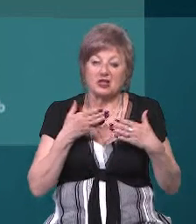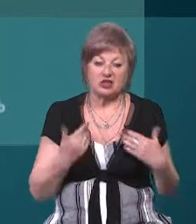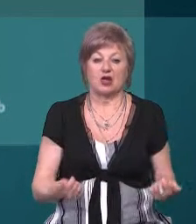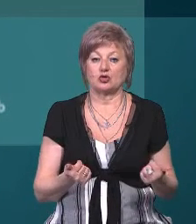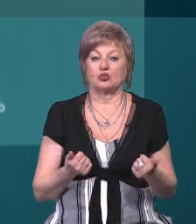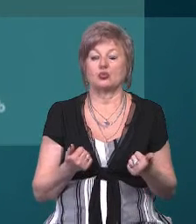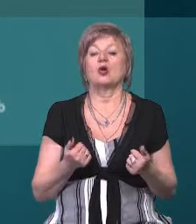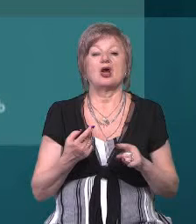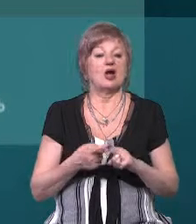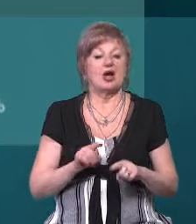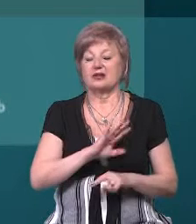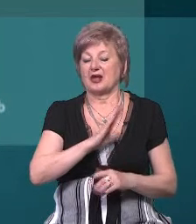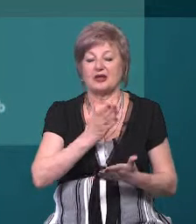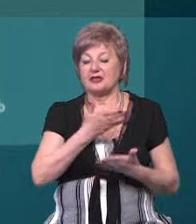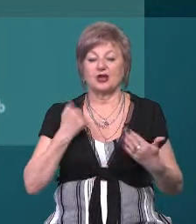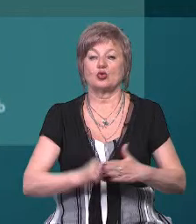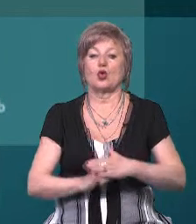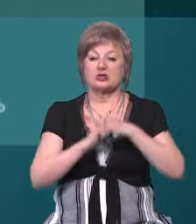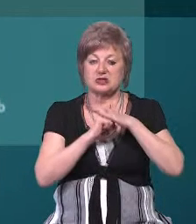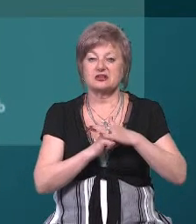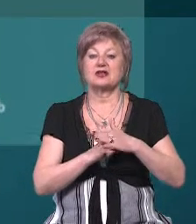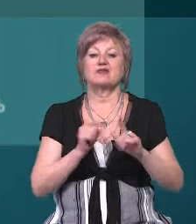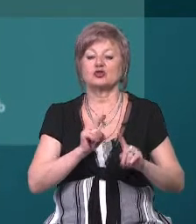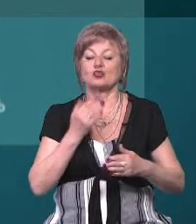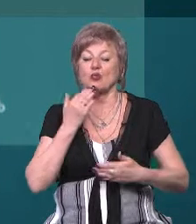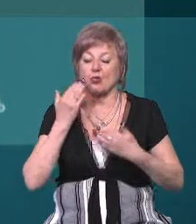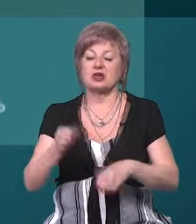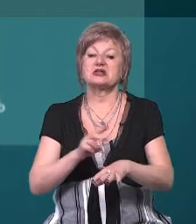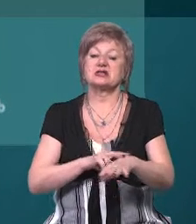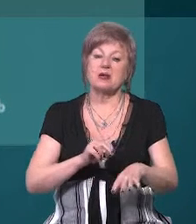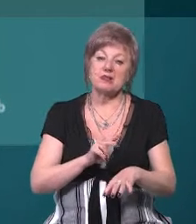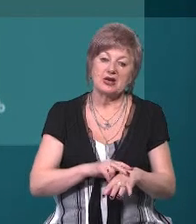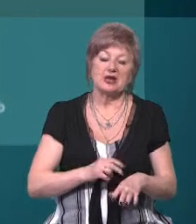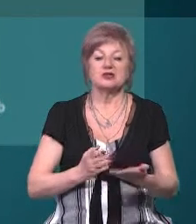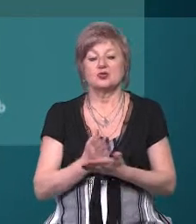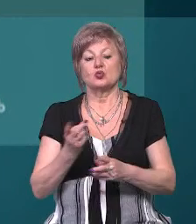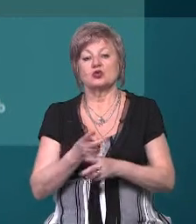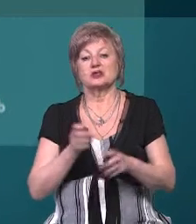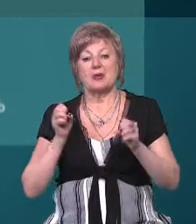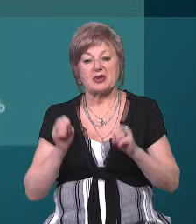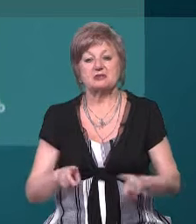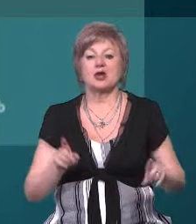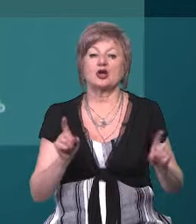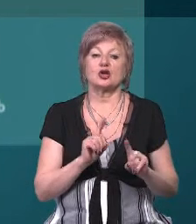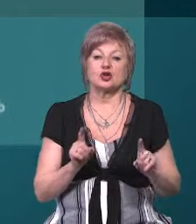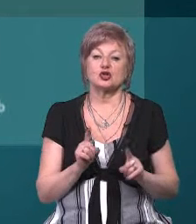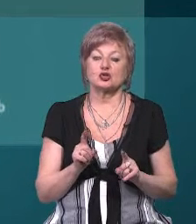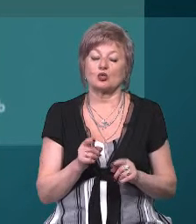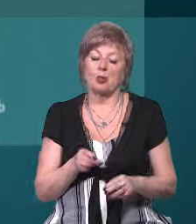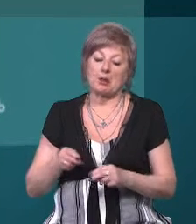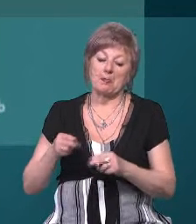будь-якому разі це є підстава для того, щоб звернутися в правоохоронні органи і Службу безпеки, для того, щоб